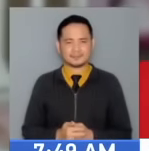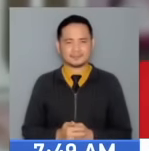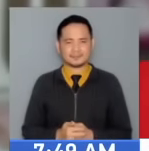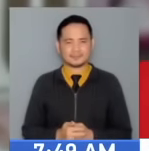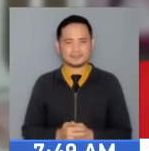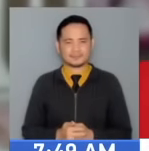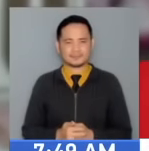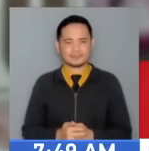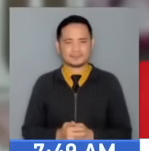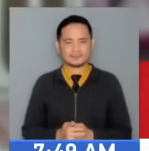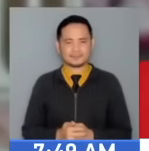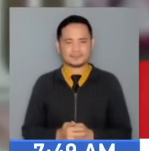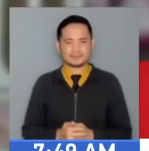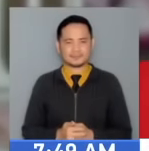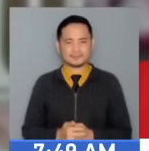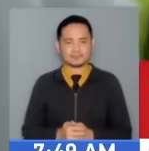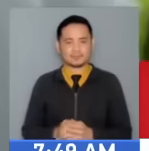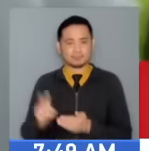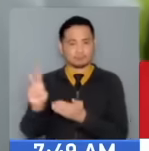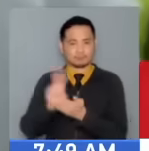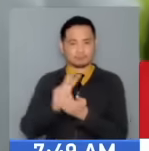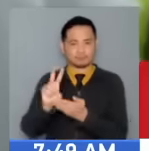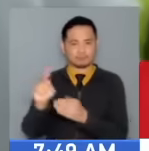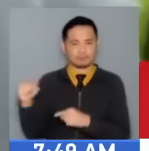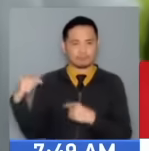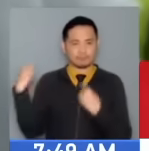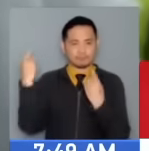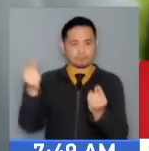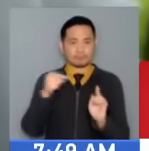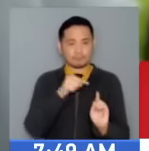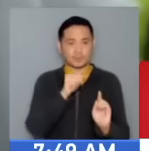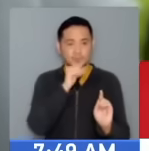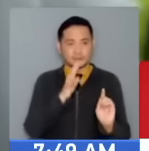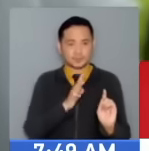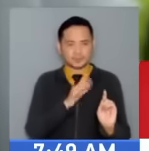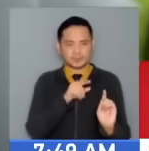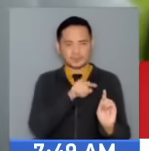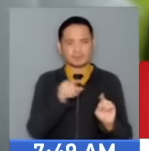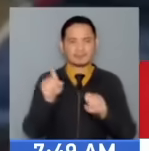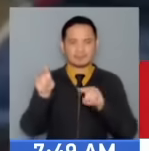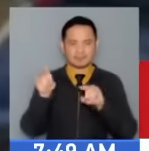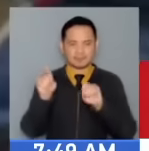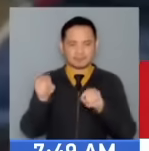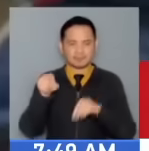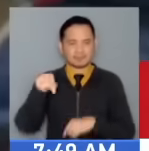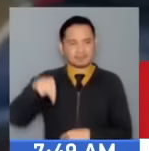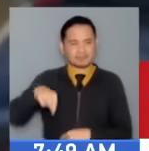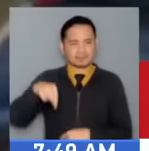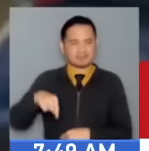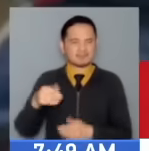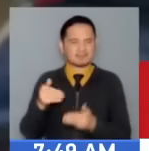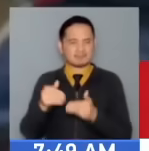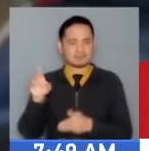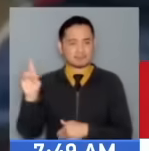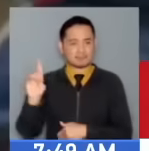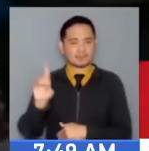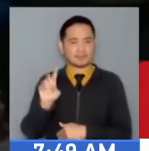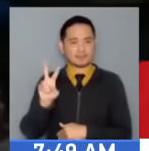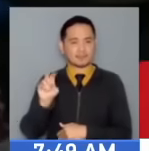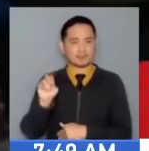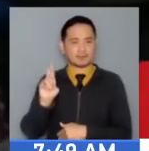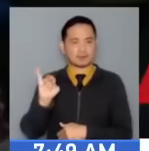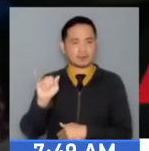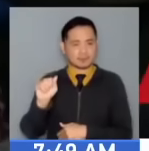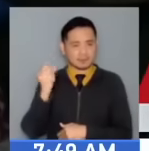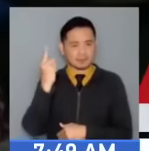Dalawang linggo na raw nagtitinda si Mang Nonoy ng bag pang eskwela rito sa Divisoria. Pero hanggang ngayon, halos wala pa raw siyang benta.